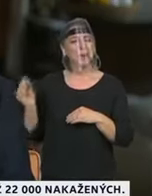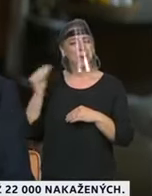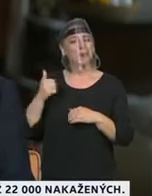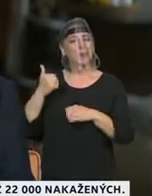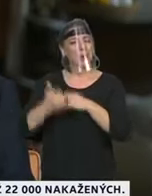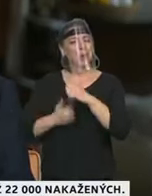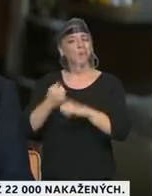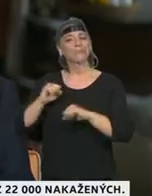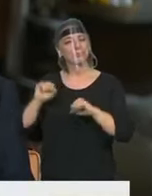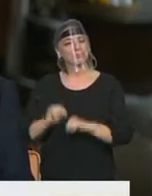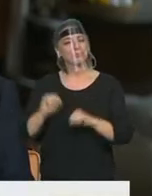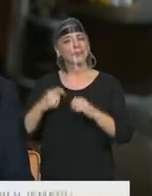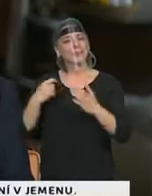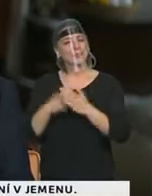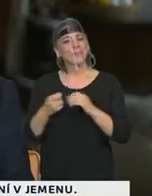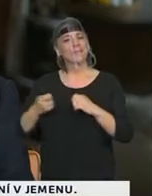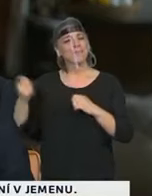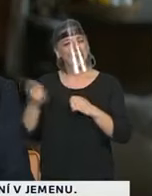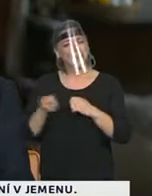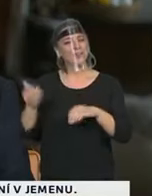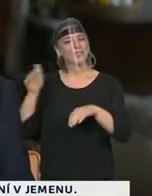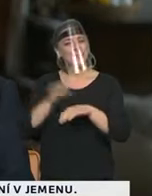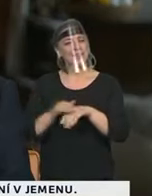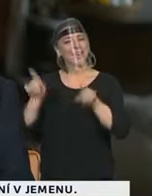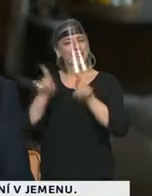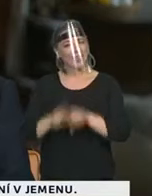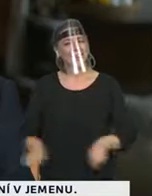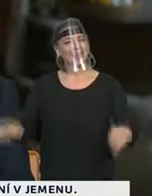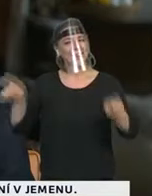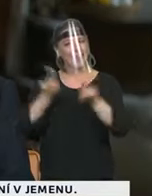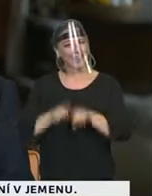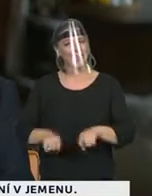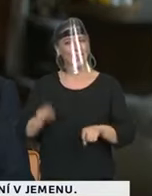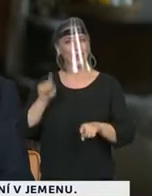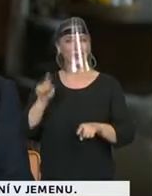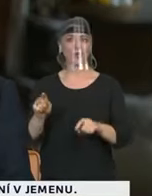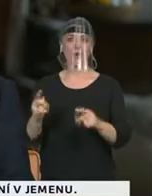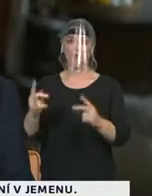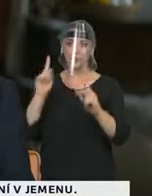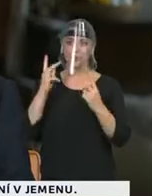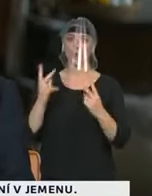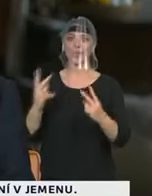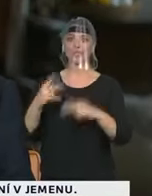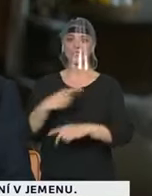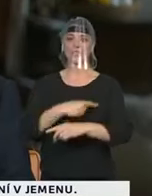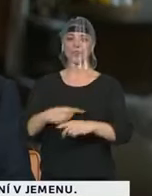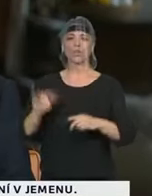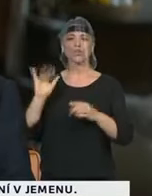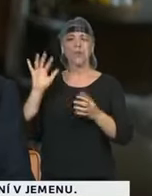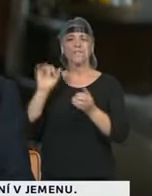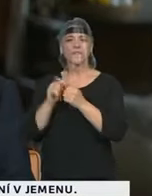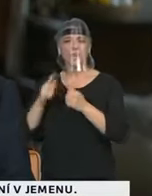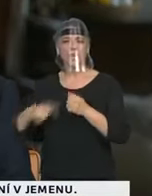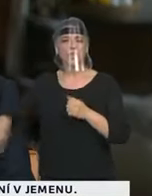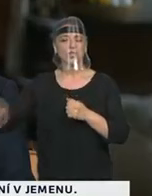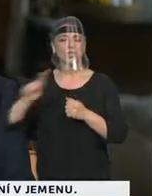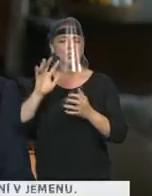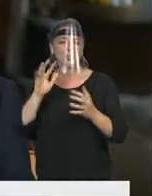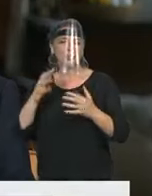jsou Velikonoce, které známe. Tak je to nejvýznamnější svátek všech věřících. Svátek nového